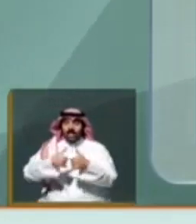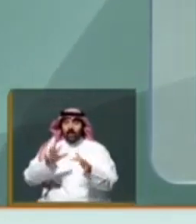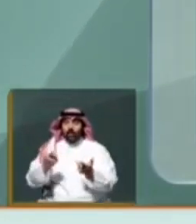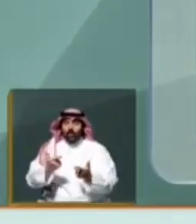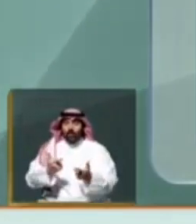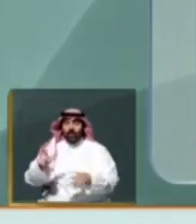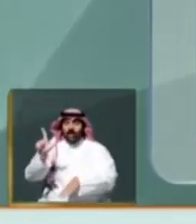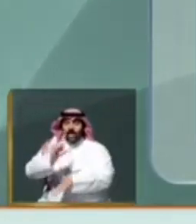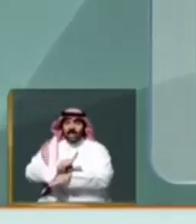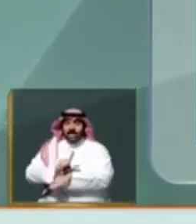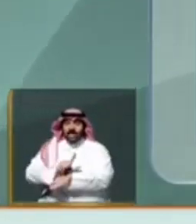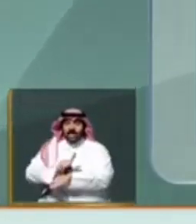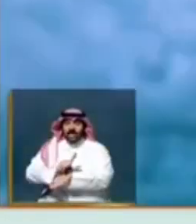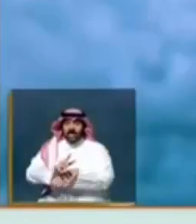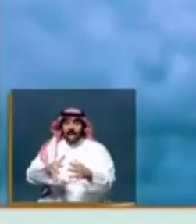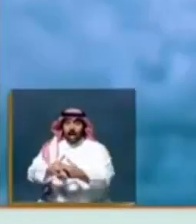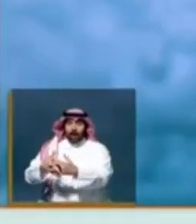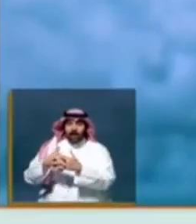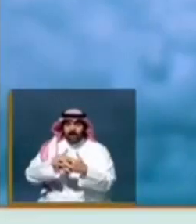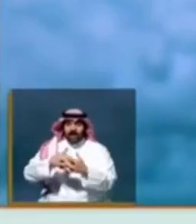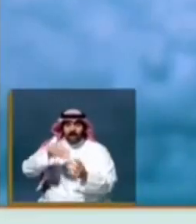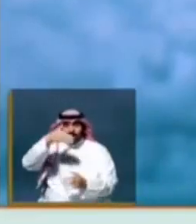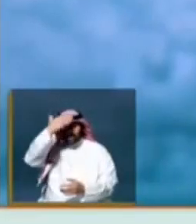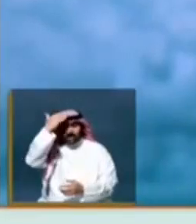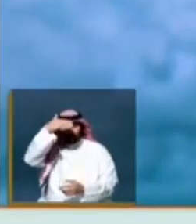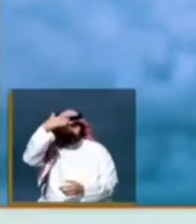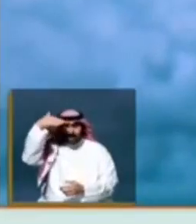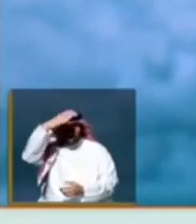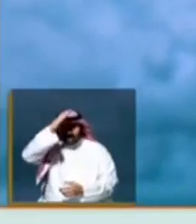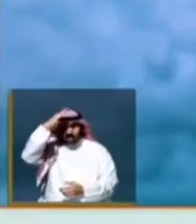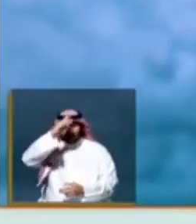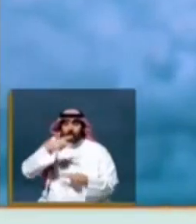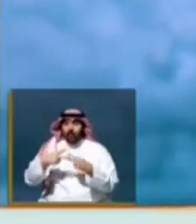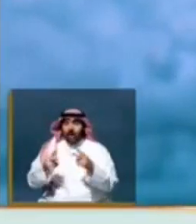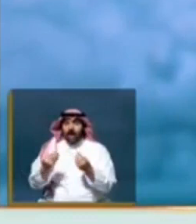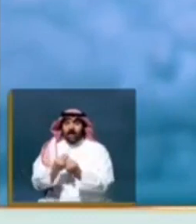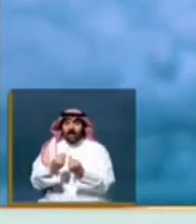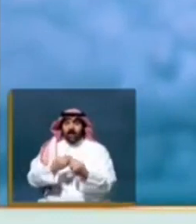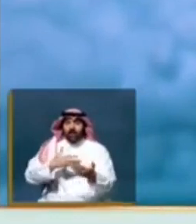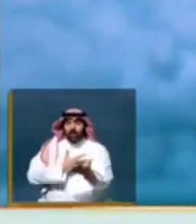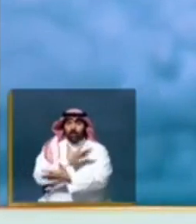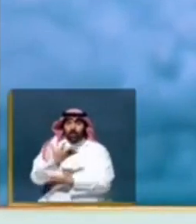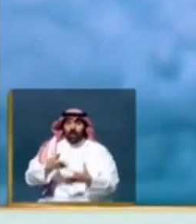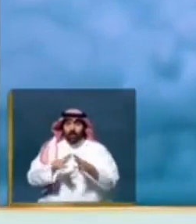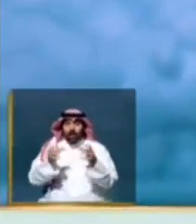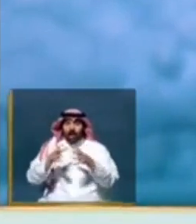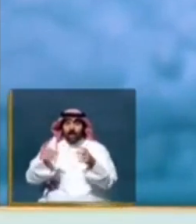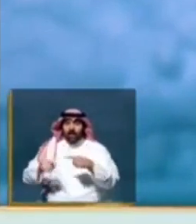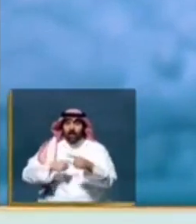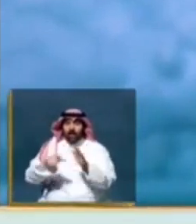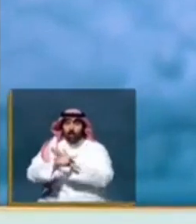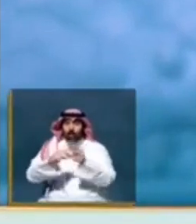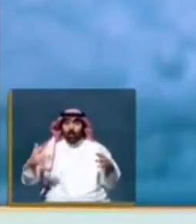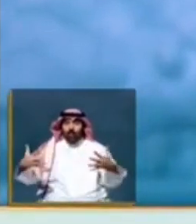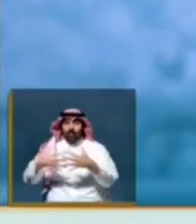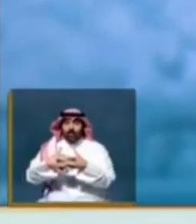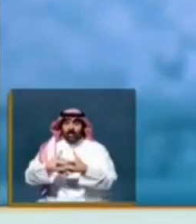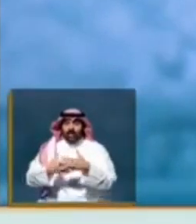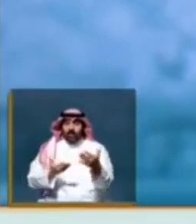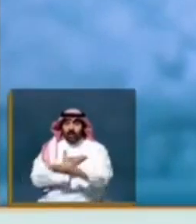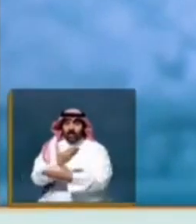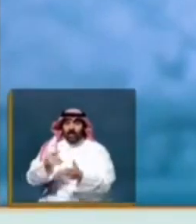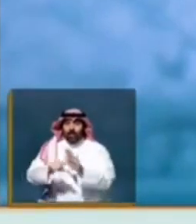وفخامة الرئيس دونالد ترامب رئيس الولايات المتحدة الأمريكية. جرى خلاله مناقشة عدد من الموضوعات ذات الاهتمام